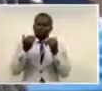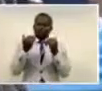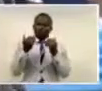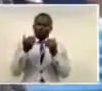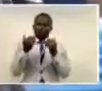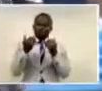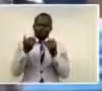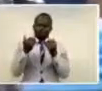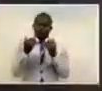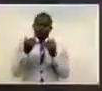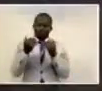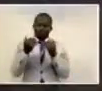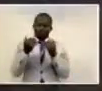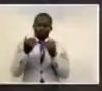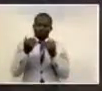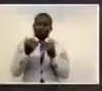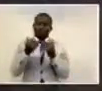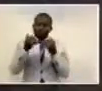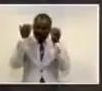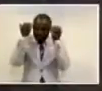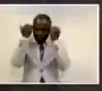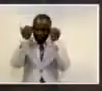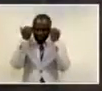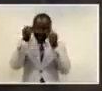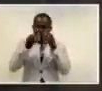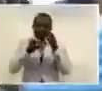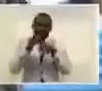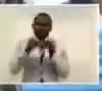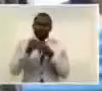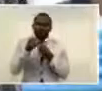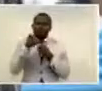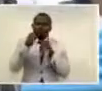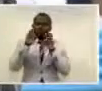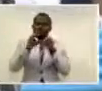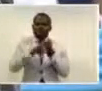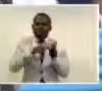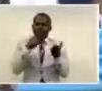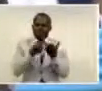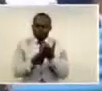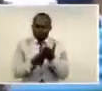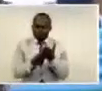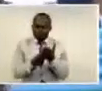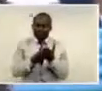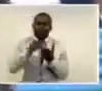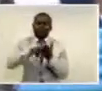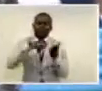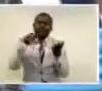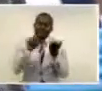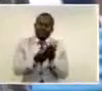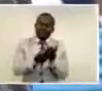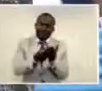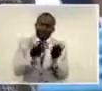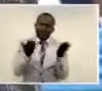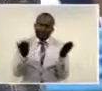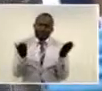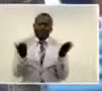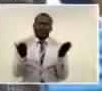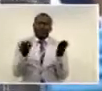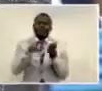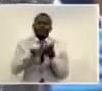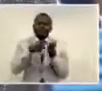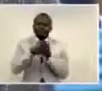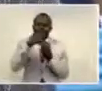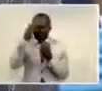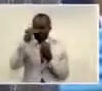urukiko rwaciye urubanza gute baca urubanza ngo ndatsinzwe aha ubwo waratsinzwe rero kandi urazaniye